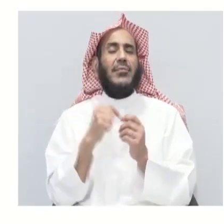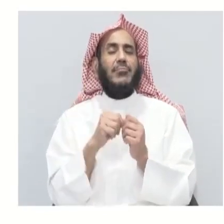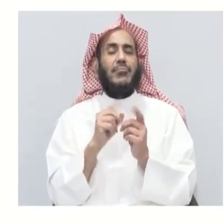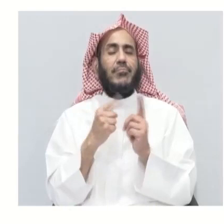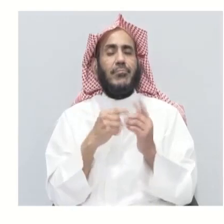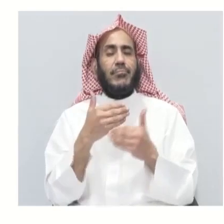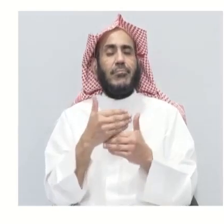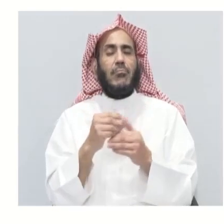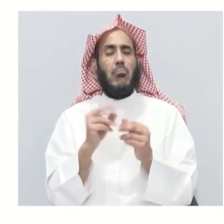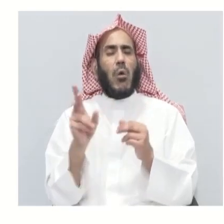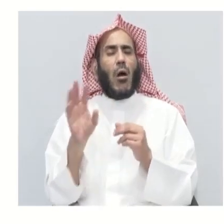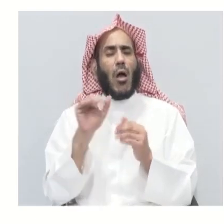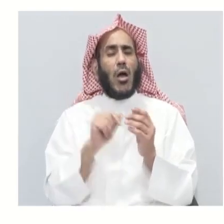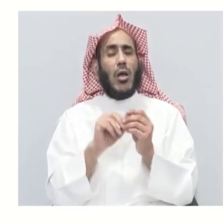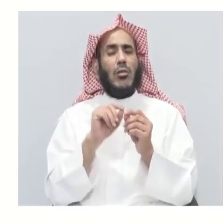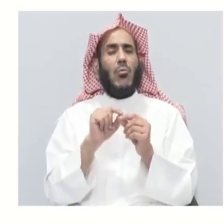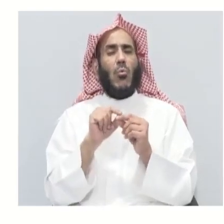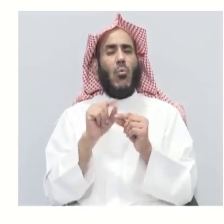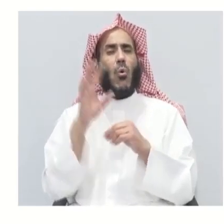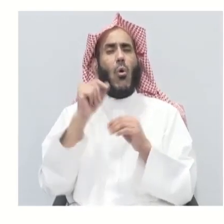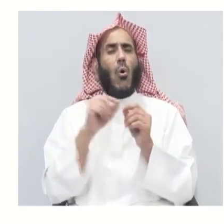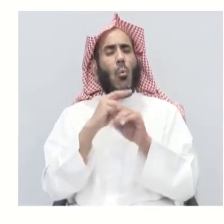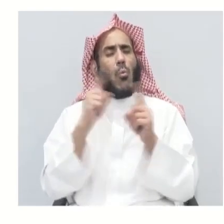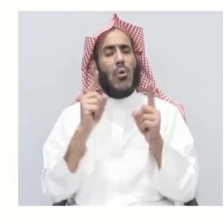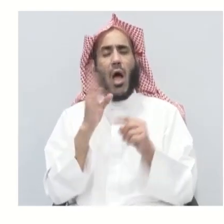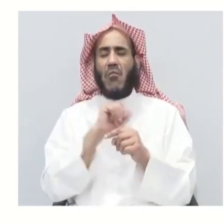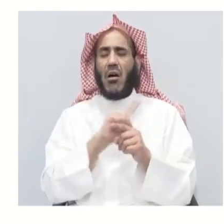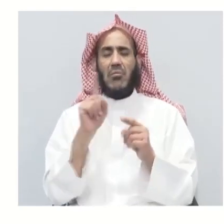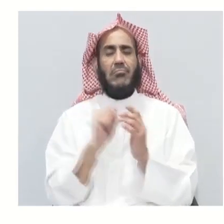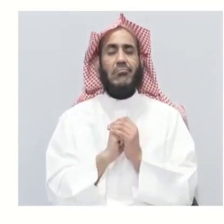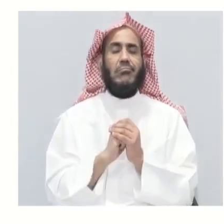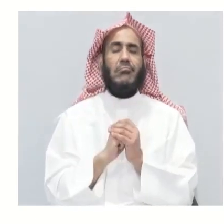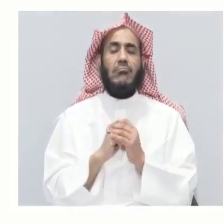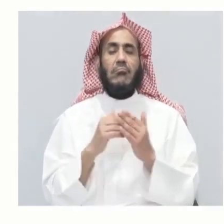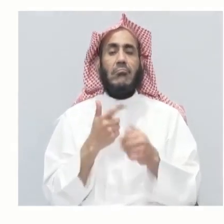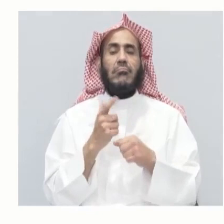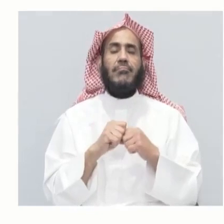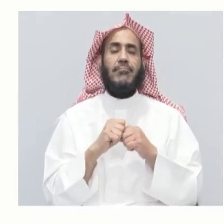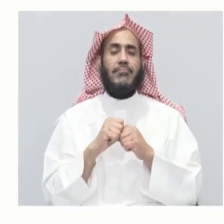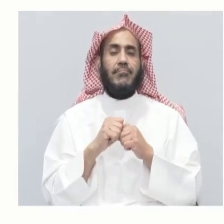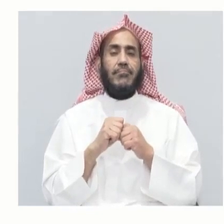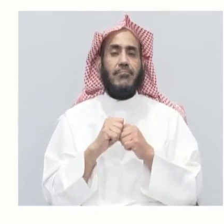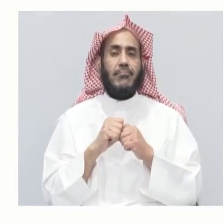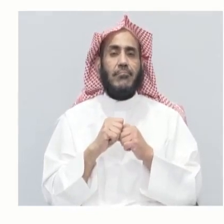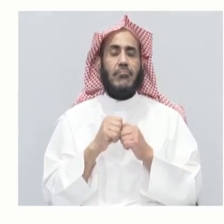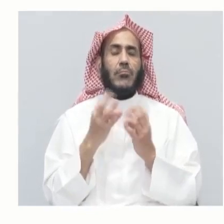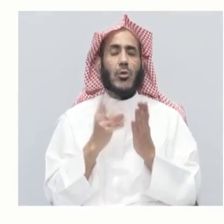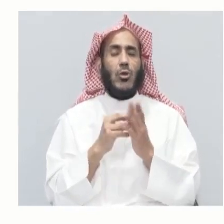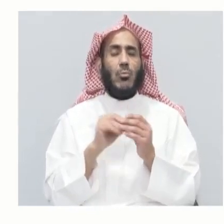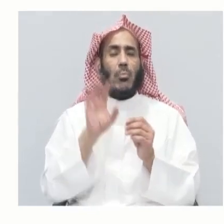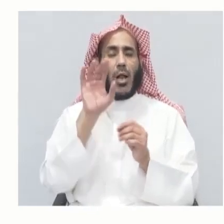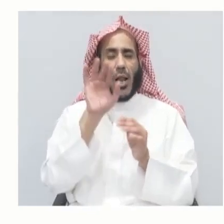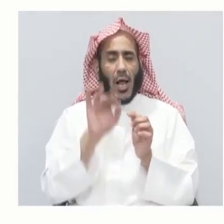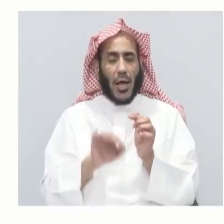ياتيك بخيارات مرفوعه الاس لا فارق ابدا لا فارق عندما عندما نكتب الخيارات